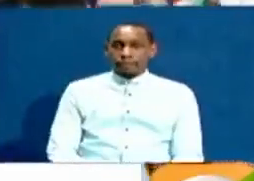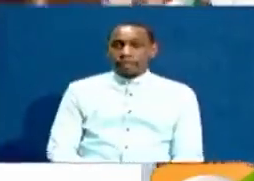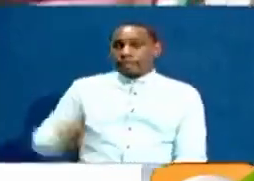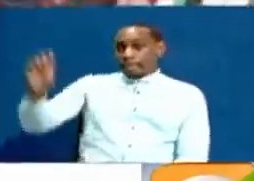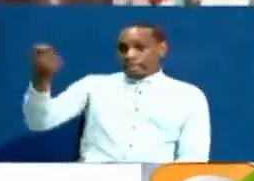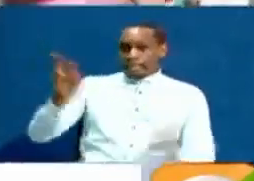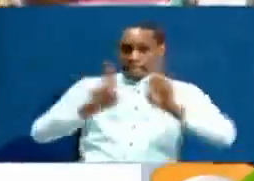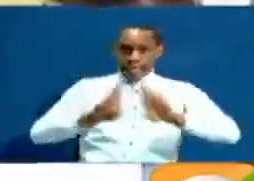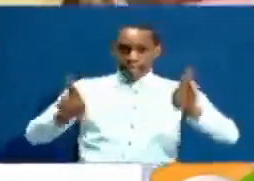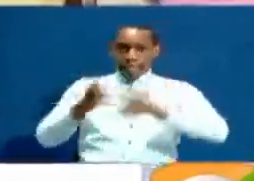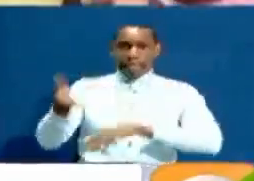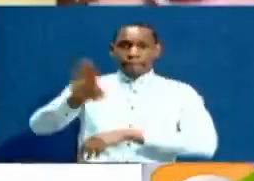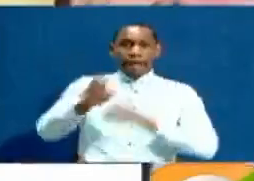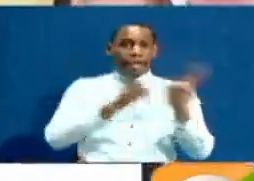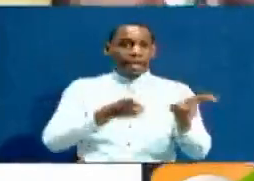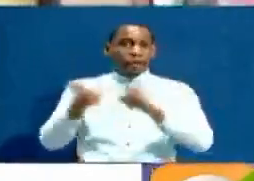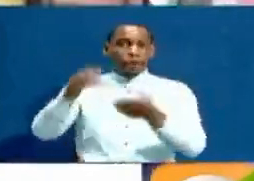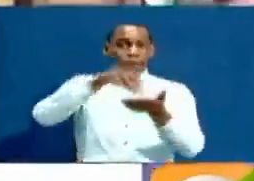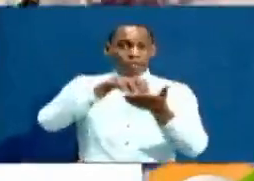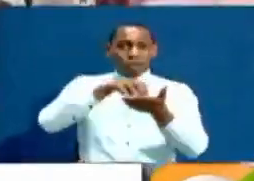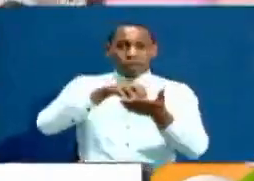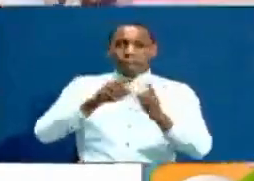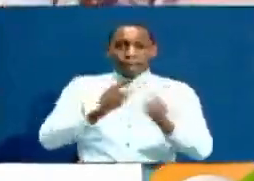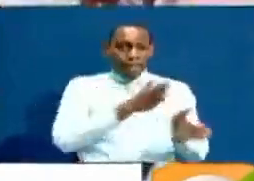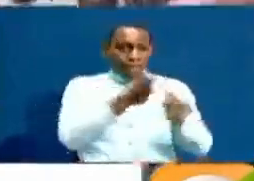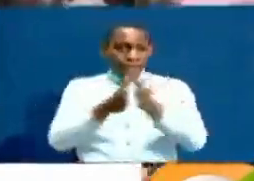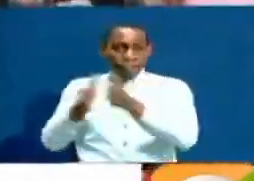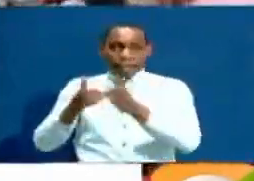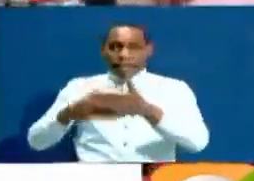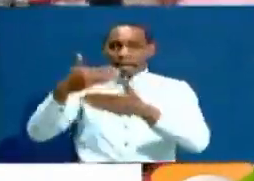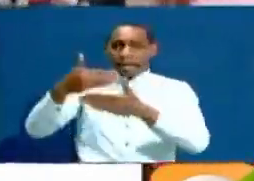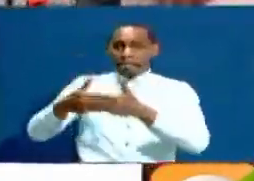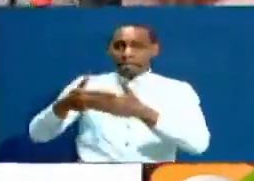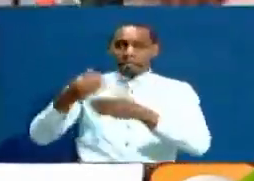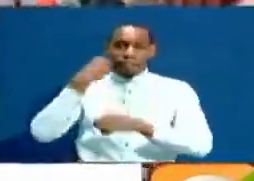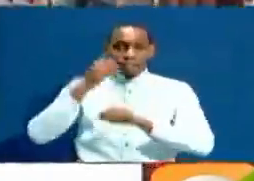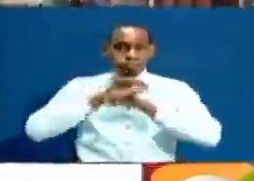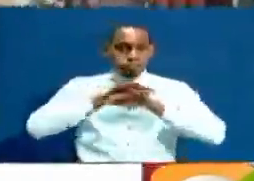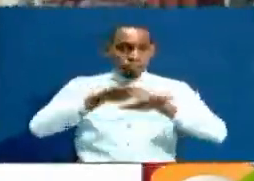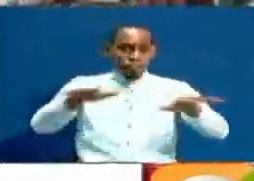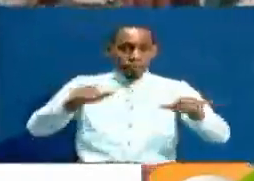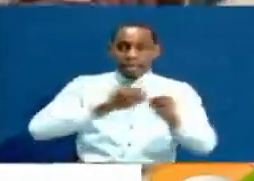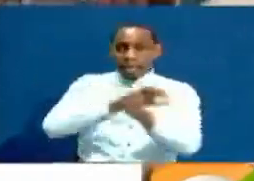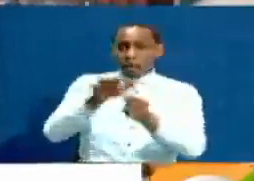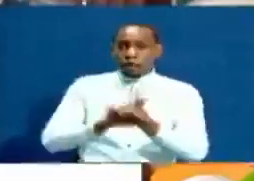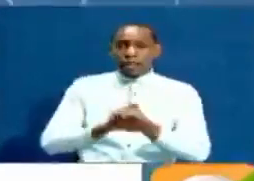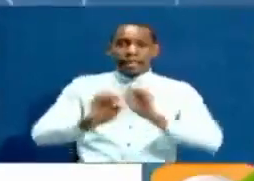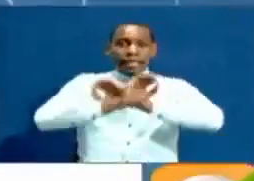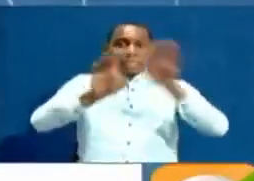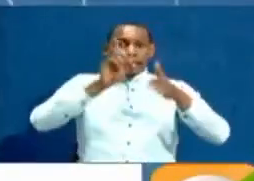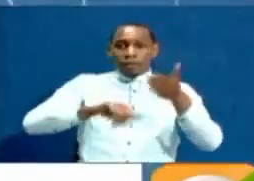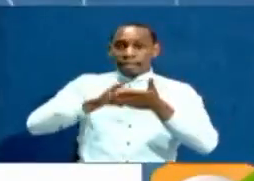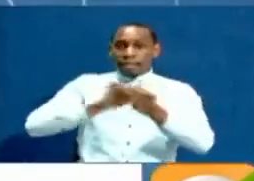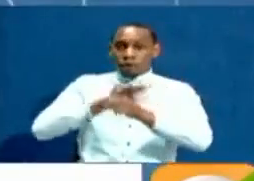Taifa likijiandaa kurejelewa kwa hali ya kawaida japo kwa awamu kufuatia mkurupuko wa ugonjwa wa COVID-19, ni bayana kuwa